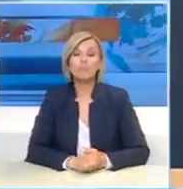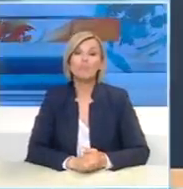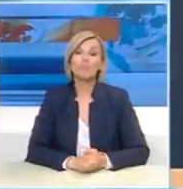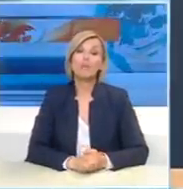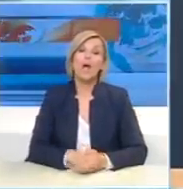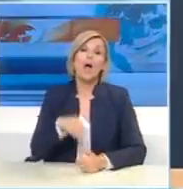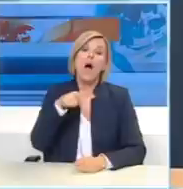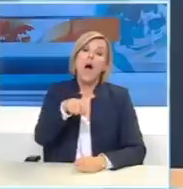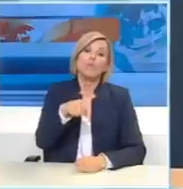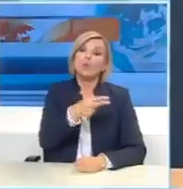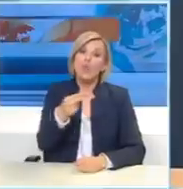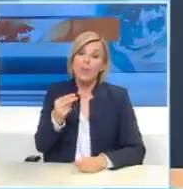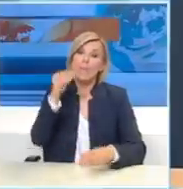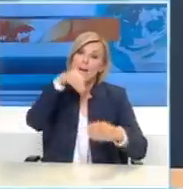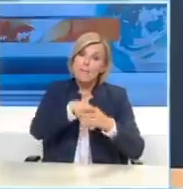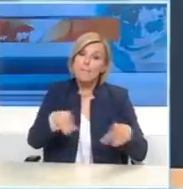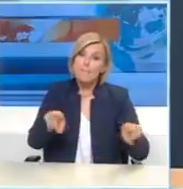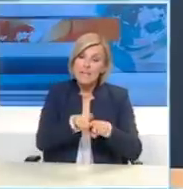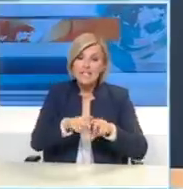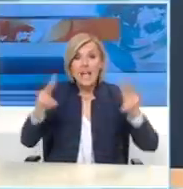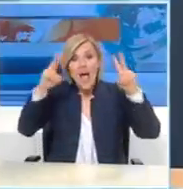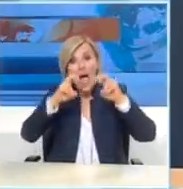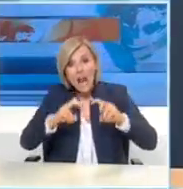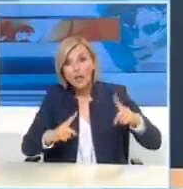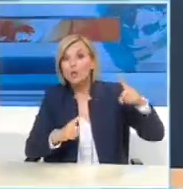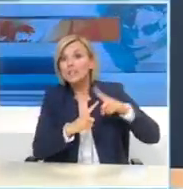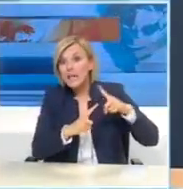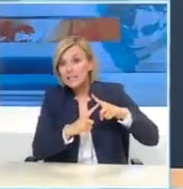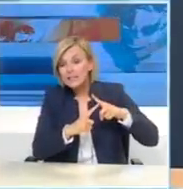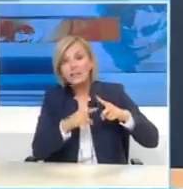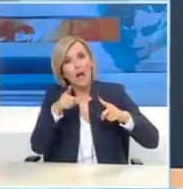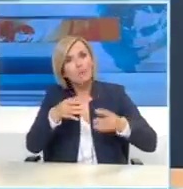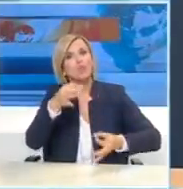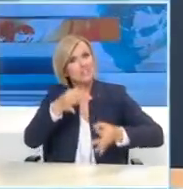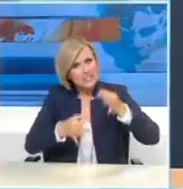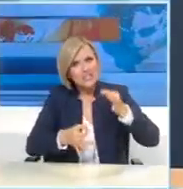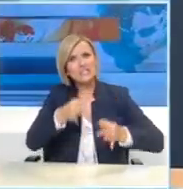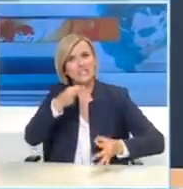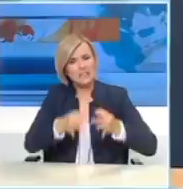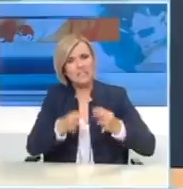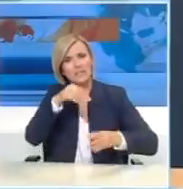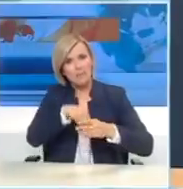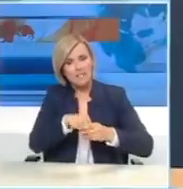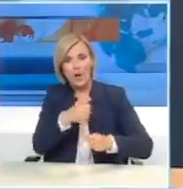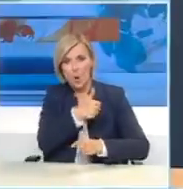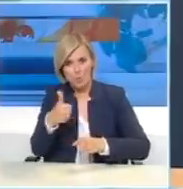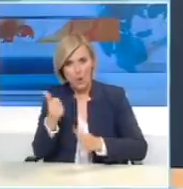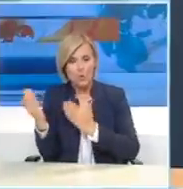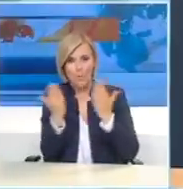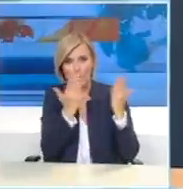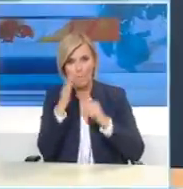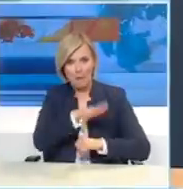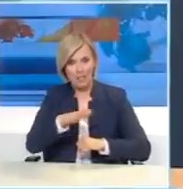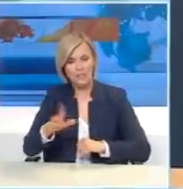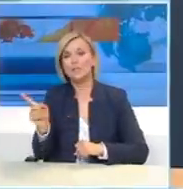έλεγχος, είναι ένα θέμα που συζητιέται επιστημονικά και δεν συζητιέται μόνο επιστημονικά για τους μαθητές που είναι σε μια κρίσιμη